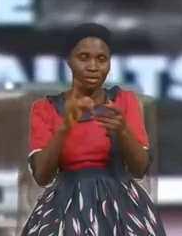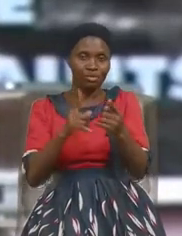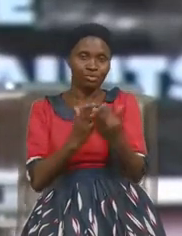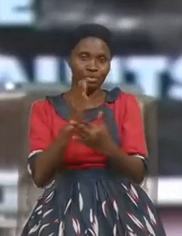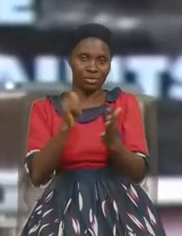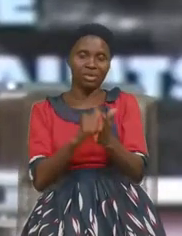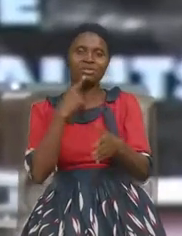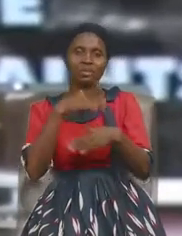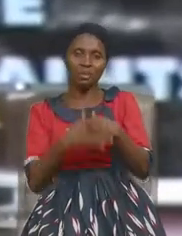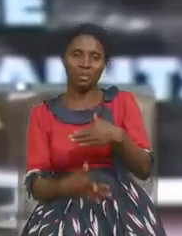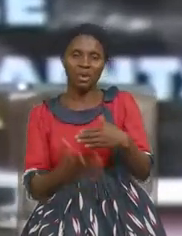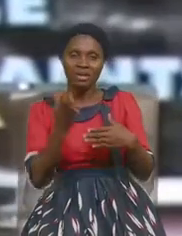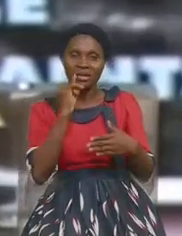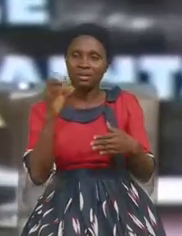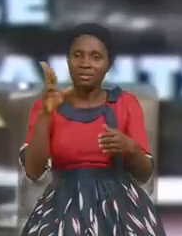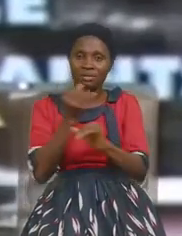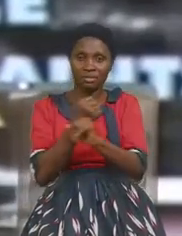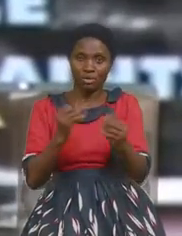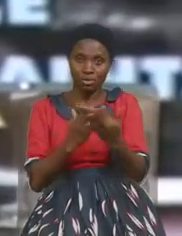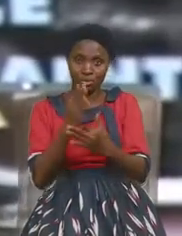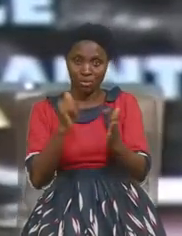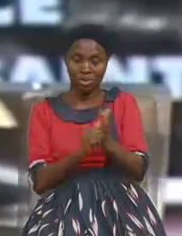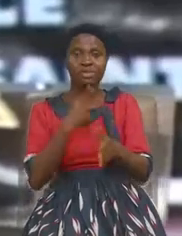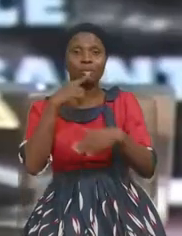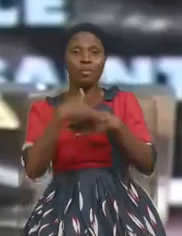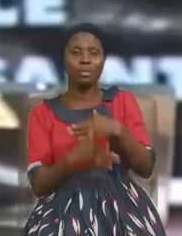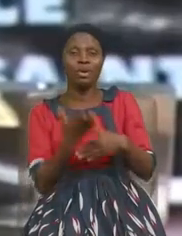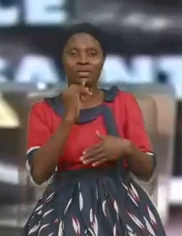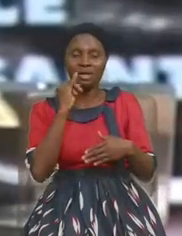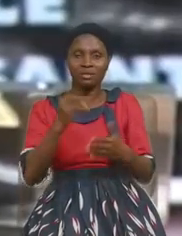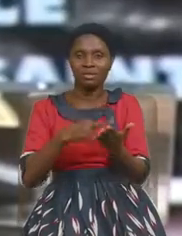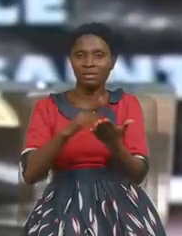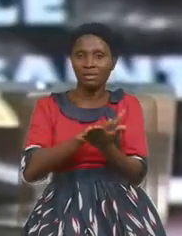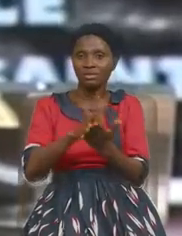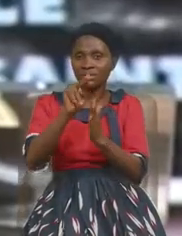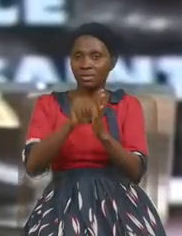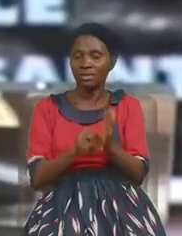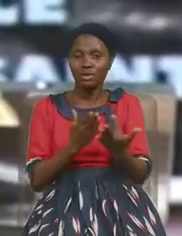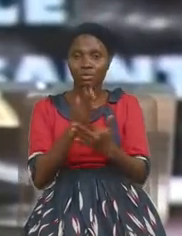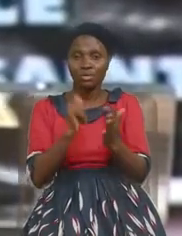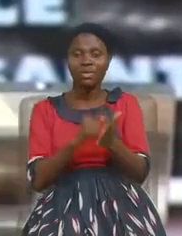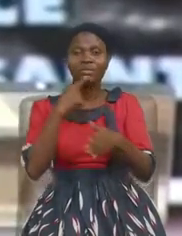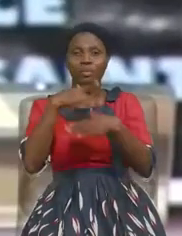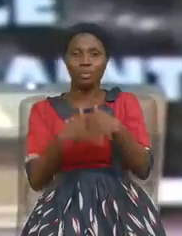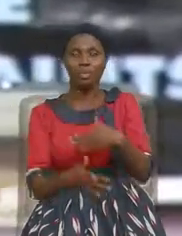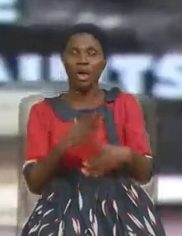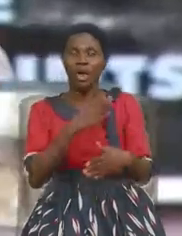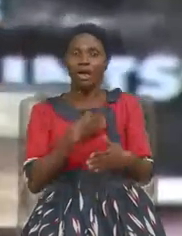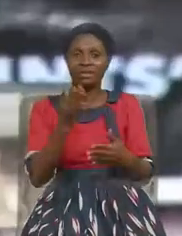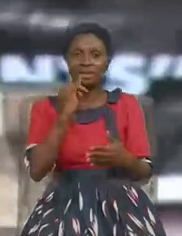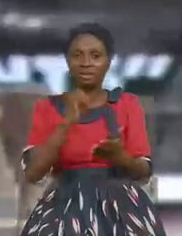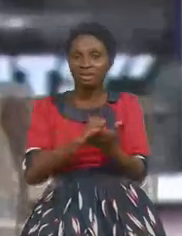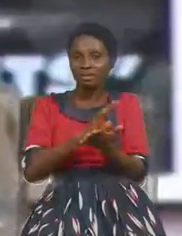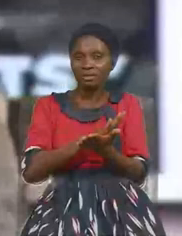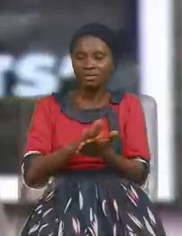la rédemption par son sang. Il y a la justice par son sang. Il y a la sanctification par ce